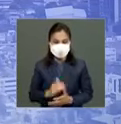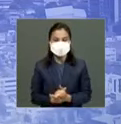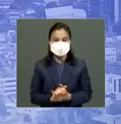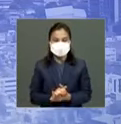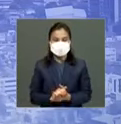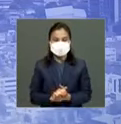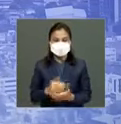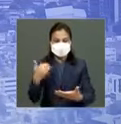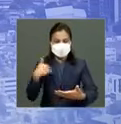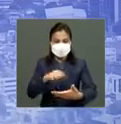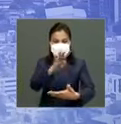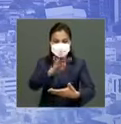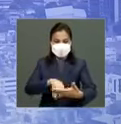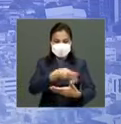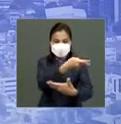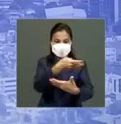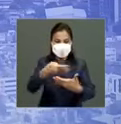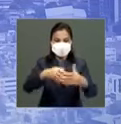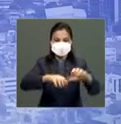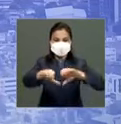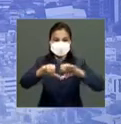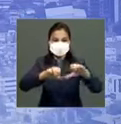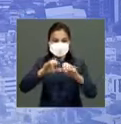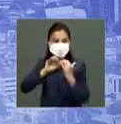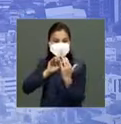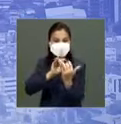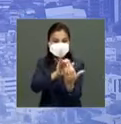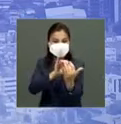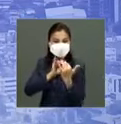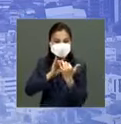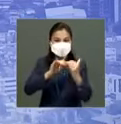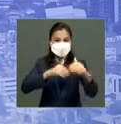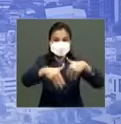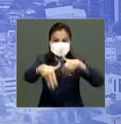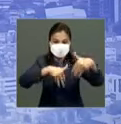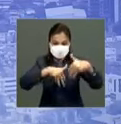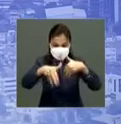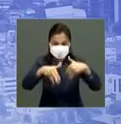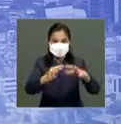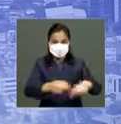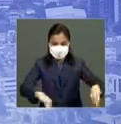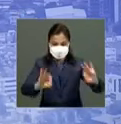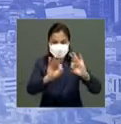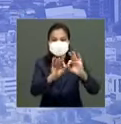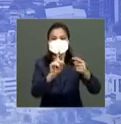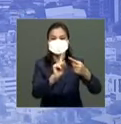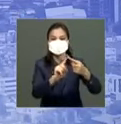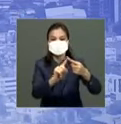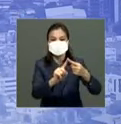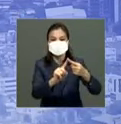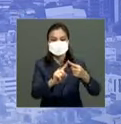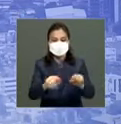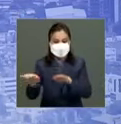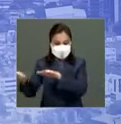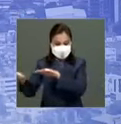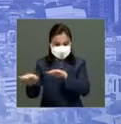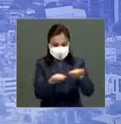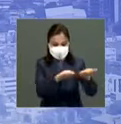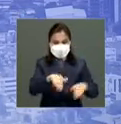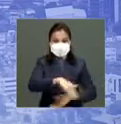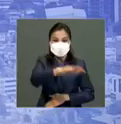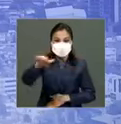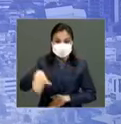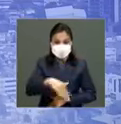ณาการการสื่อสารถึงประชาชนอันนี้เป็นข้อที่1เลยแล้วกันนะครับเพื่อที่จะได้เตรียมการให้ท่านผู้ชม